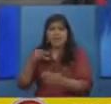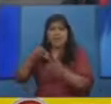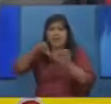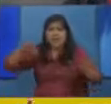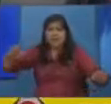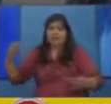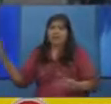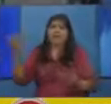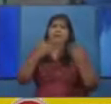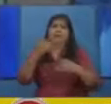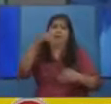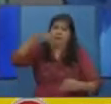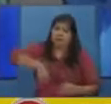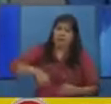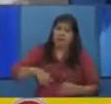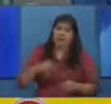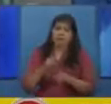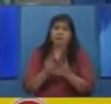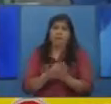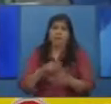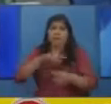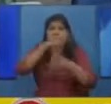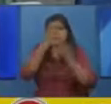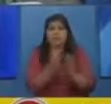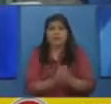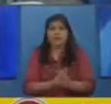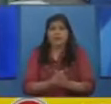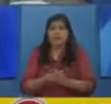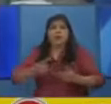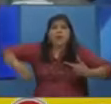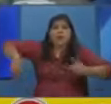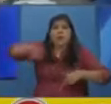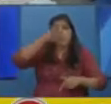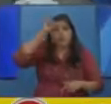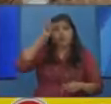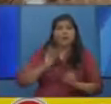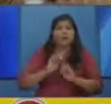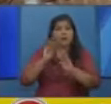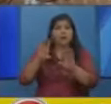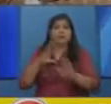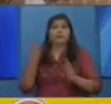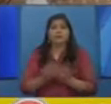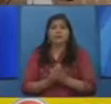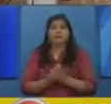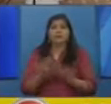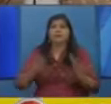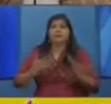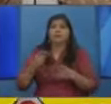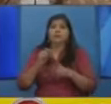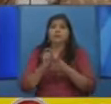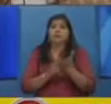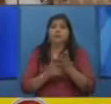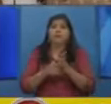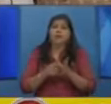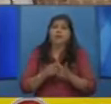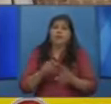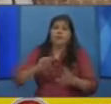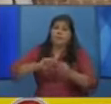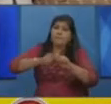पुलवामा इस क्षेत्र से देश को आत्मनिर्भर बना रहा है। वास्तव में पुलवामा के ये